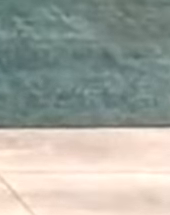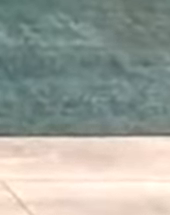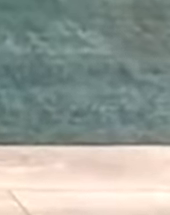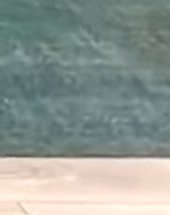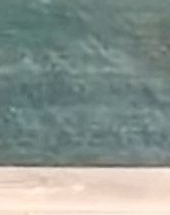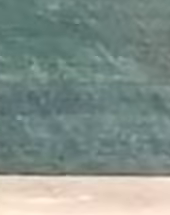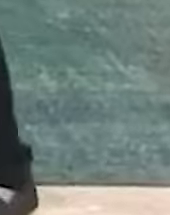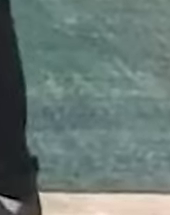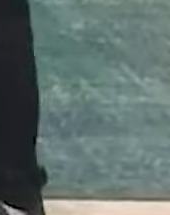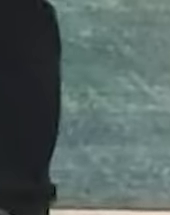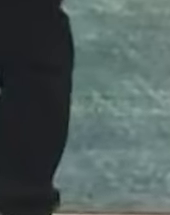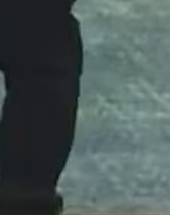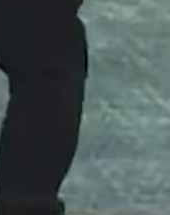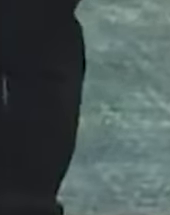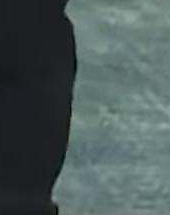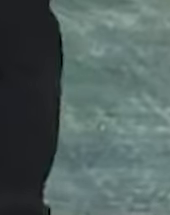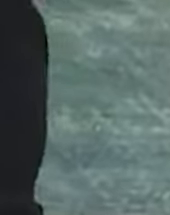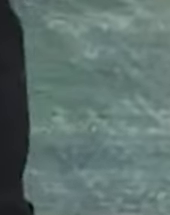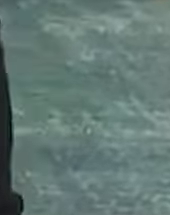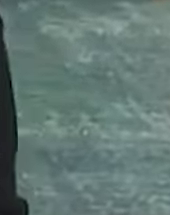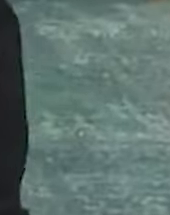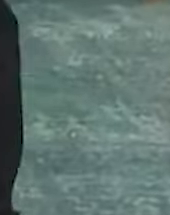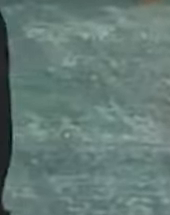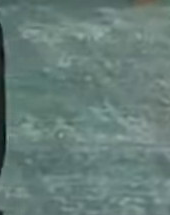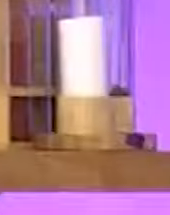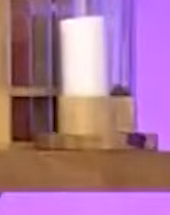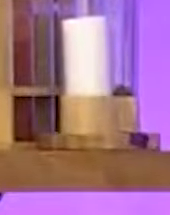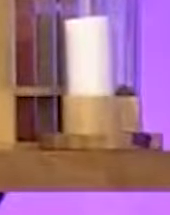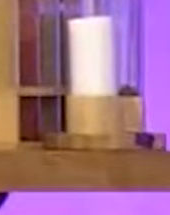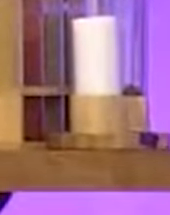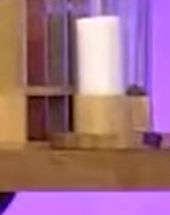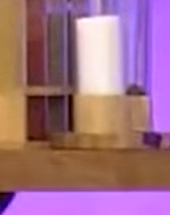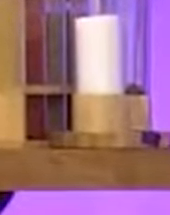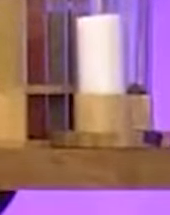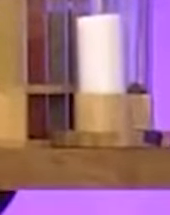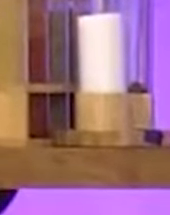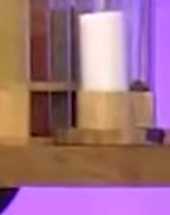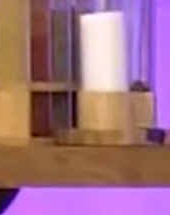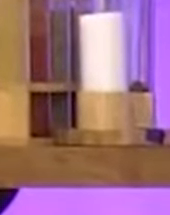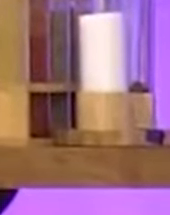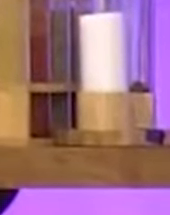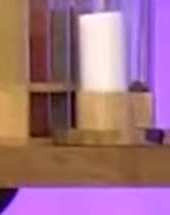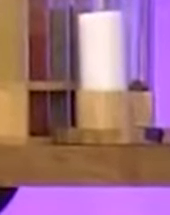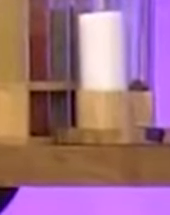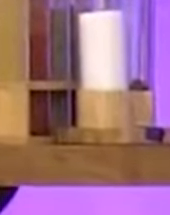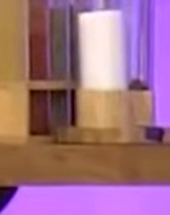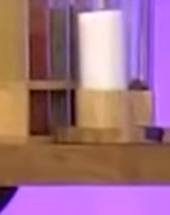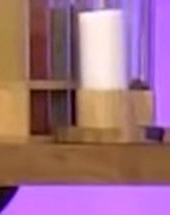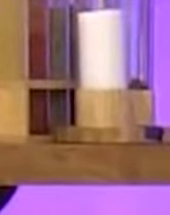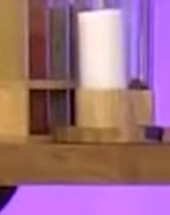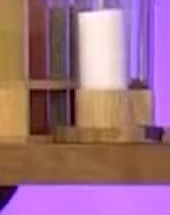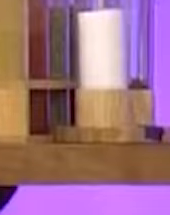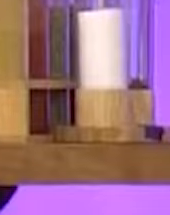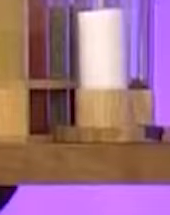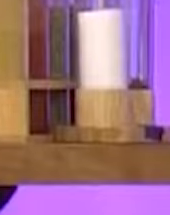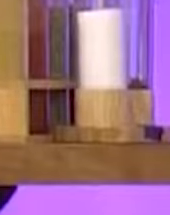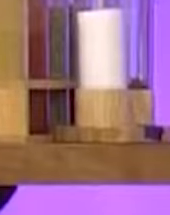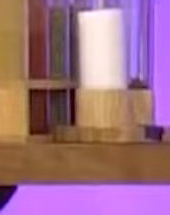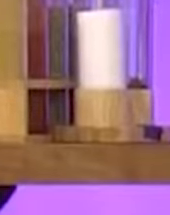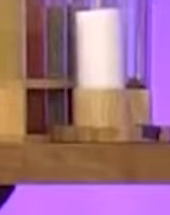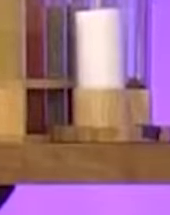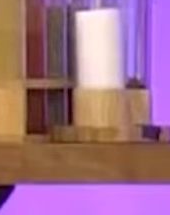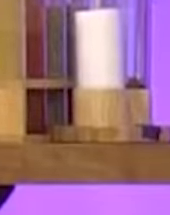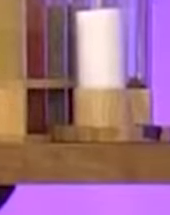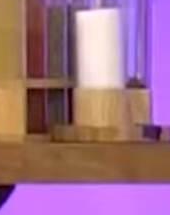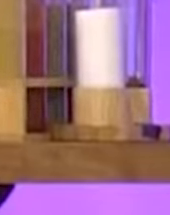Canım benim maşallah. O kadar güzel Türkçe konuşuyor ki hemen ilk sorduğum kaç yıldır buradasın? 7 yılda çok iyi kavramışsın.